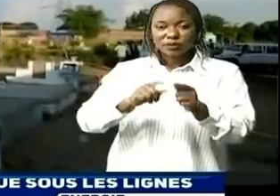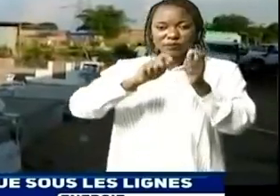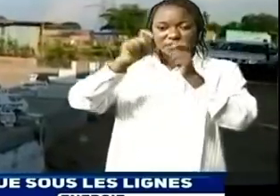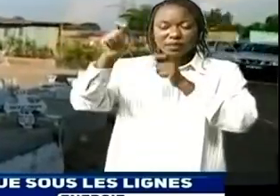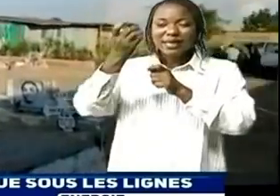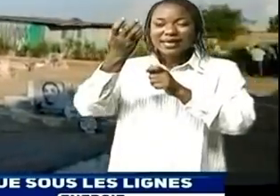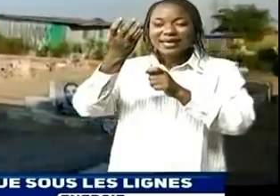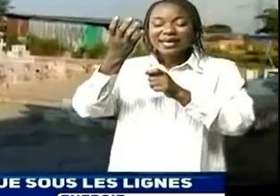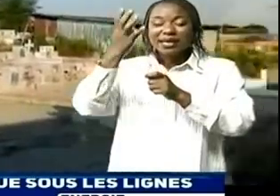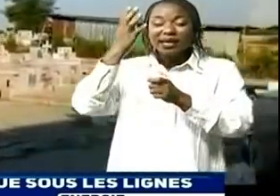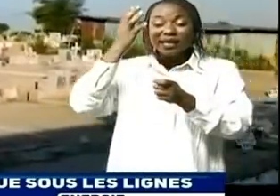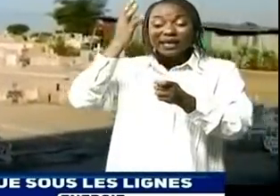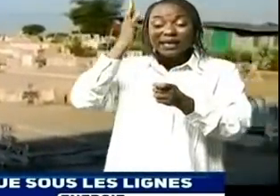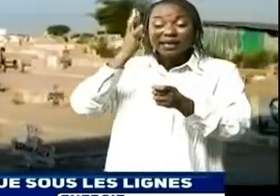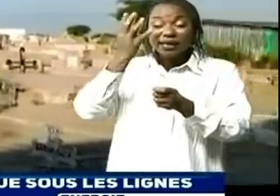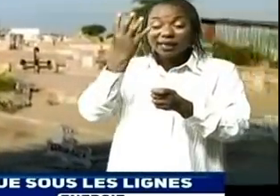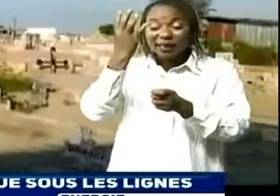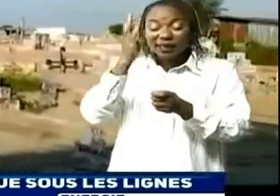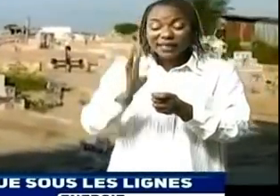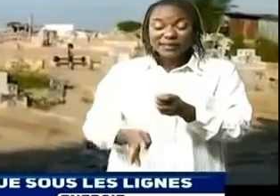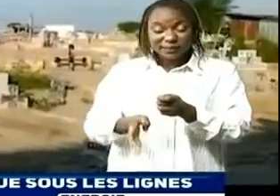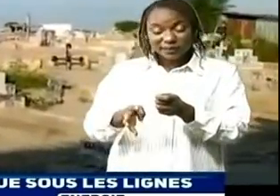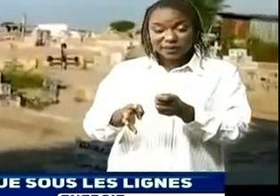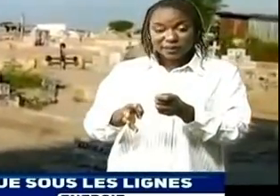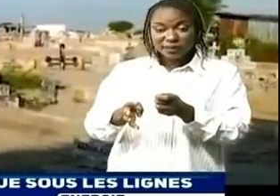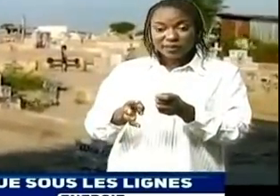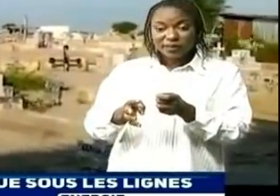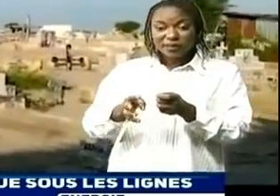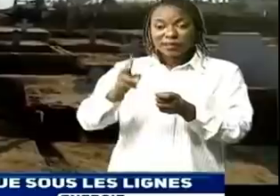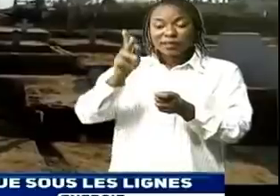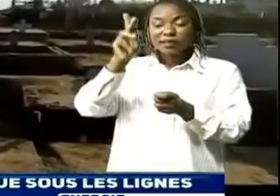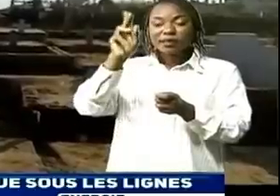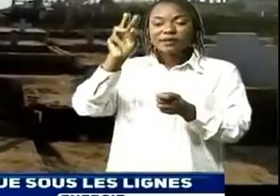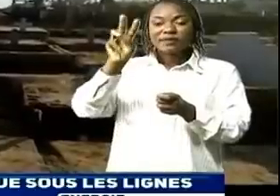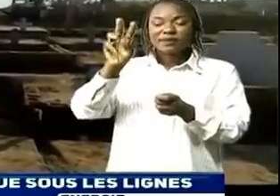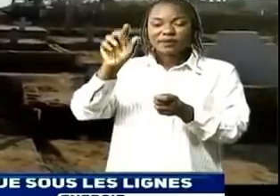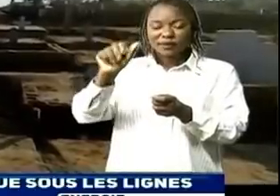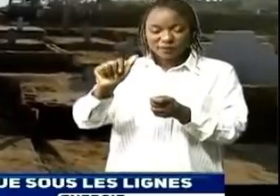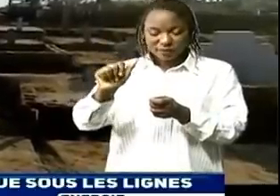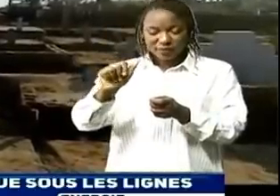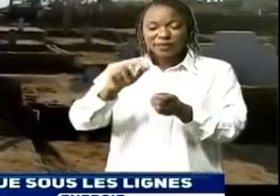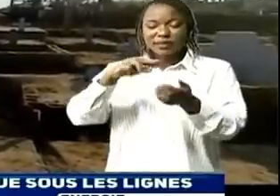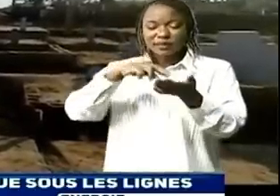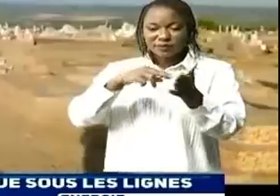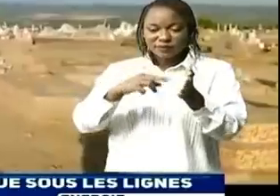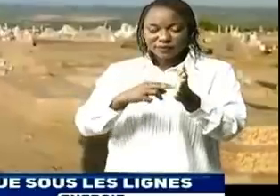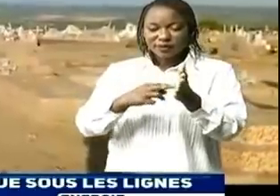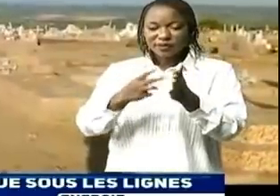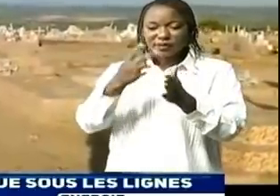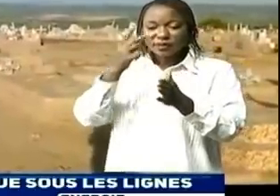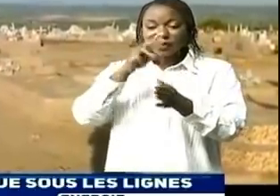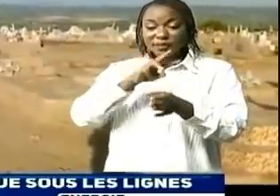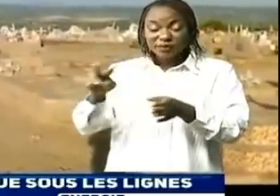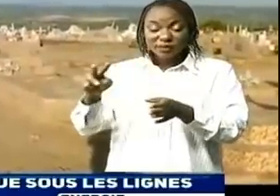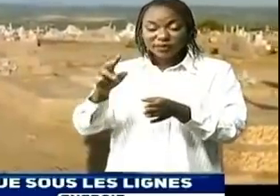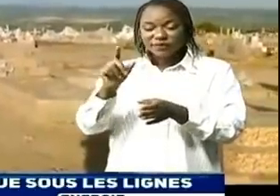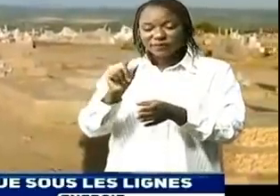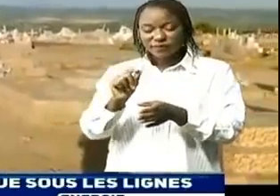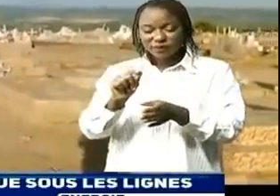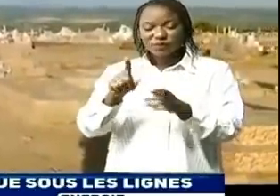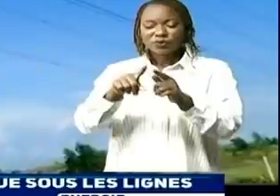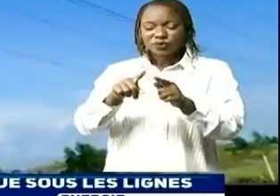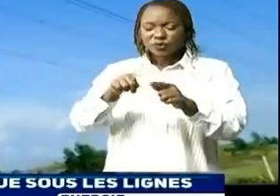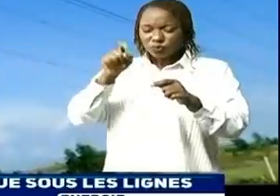avait. Mais on s'est dit finalement que le réseau à Kin, c'était un réseau de 220 et qu'il fallait absolument qu'on ait un